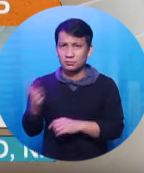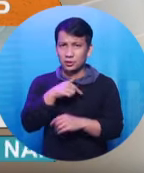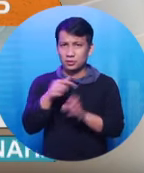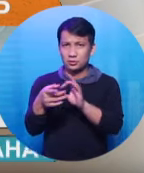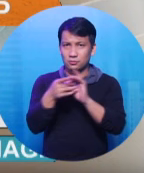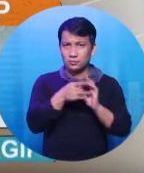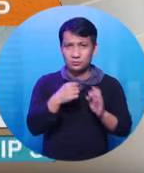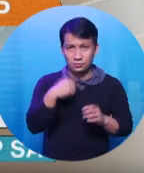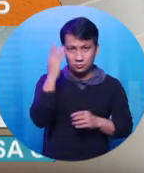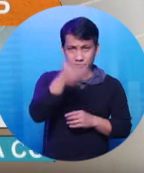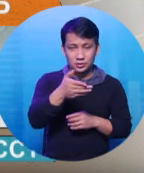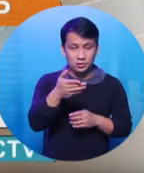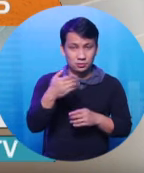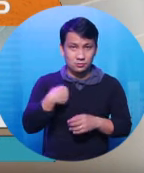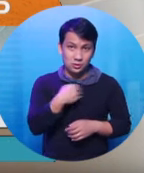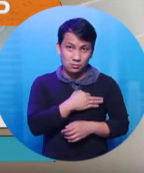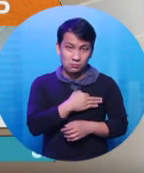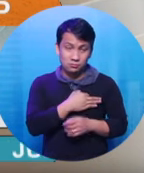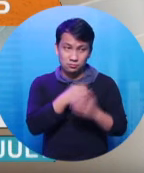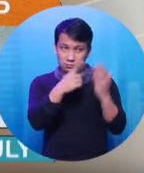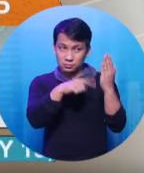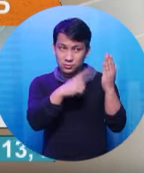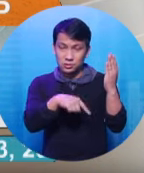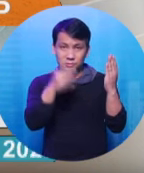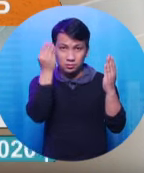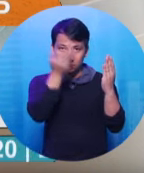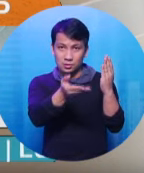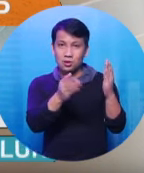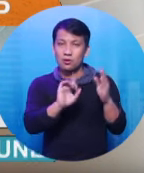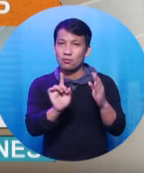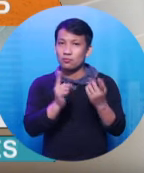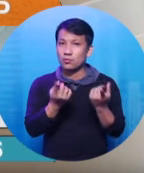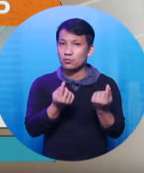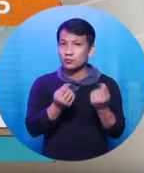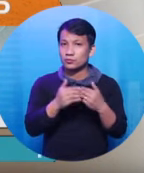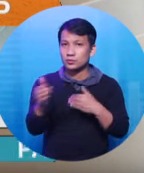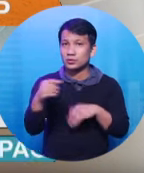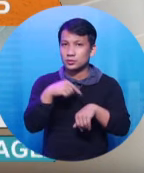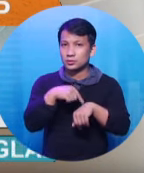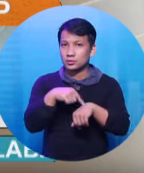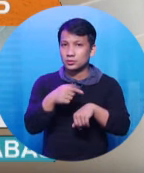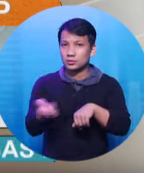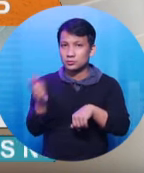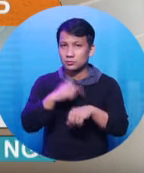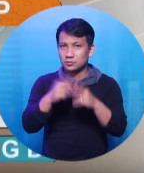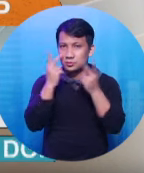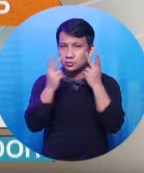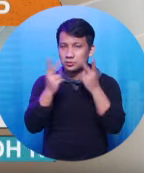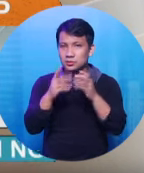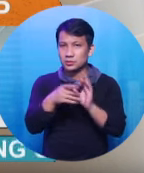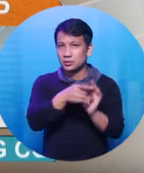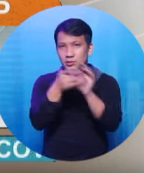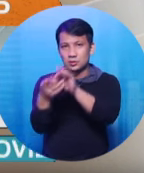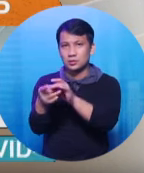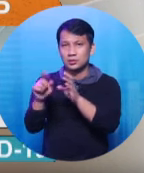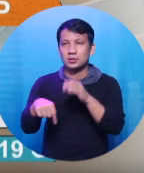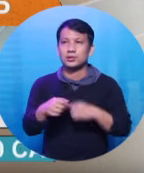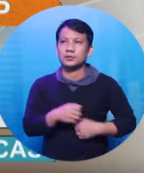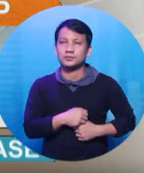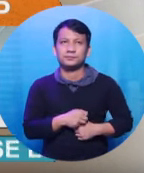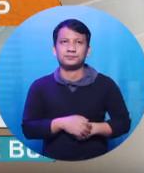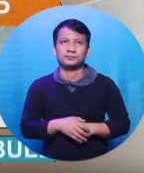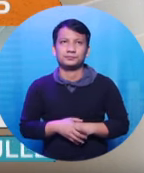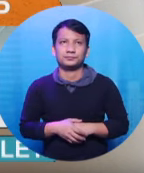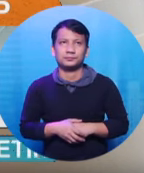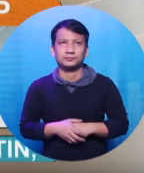kung may darating po kayo ng personnel para po yung ating naman pong may oras po kasi tayo ng dalaw. So, para ma-coordinate lang po sa mga bantay.